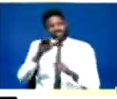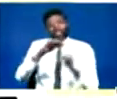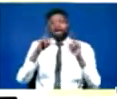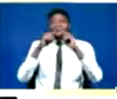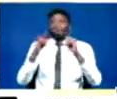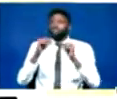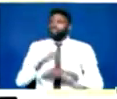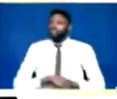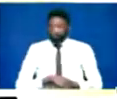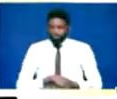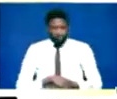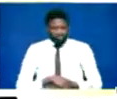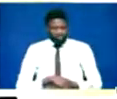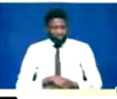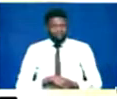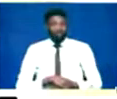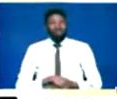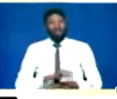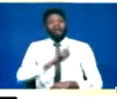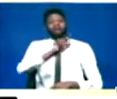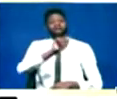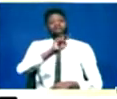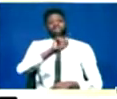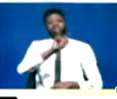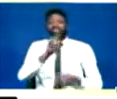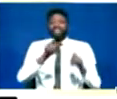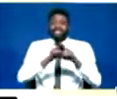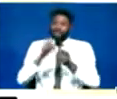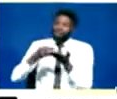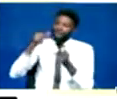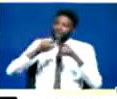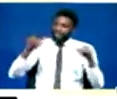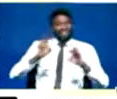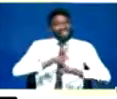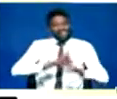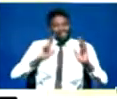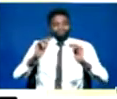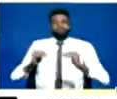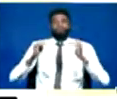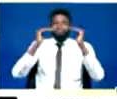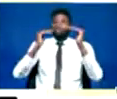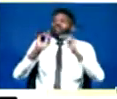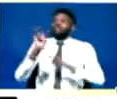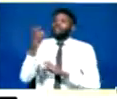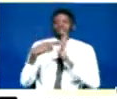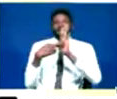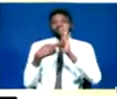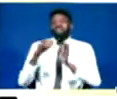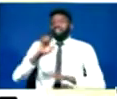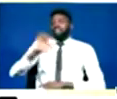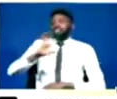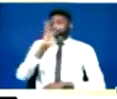shule ya upili ya Highland ni mojawapo ya timu ambazo tayari zimefuzu kuwakilisha Kenya katika mashindano ya Afrika Mashariki